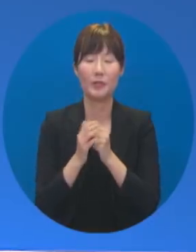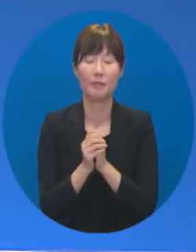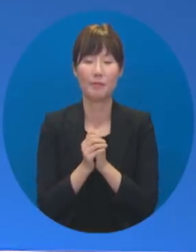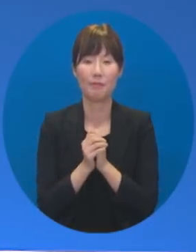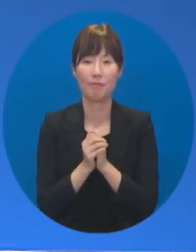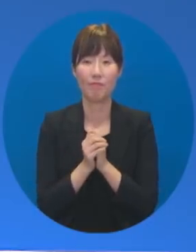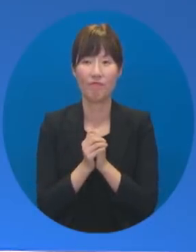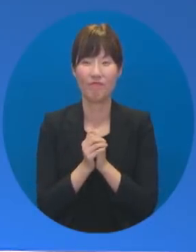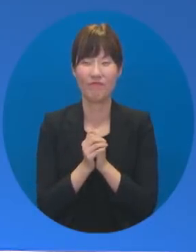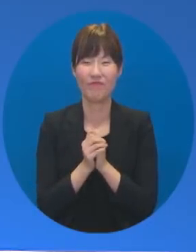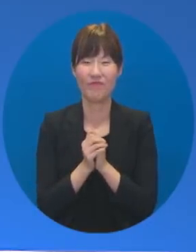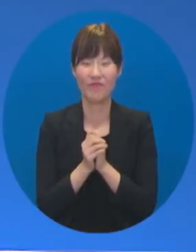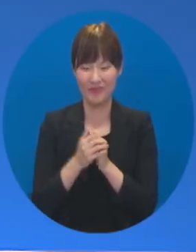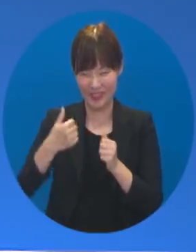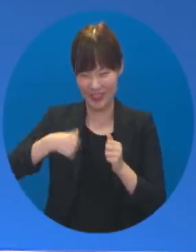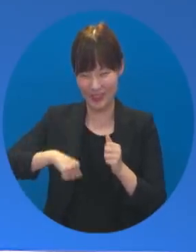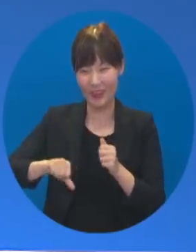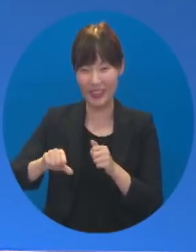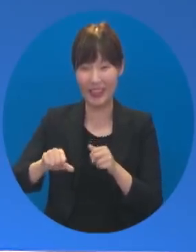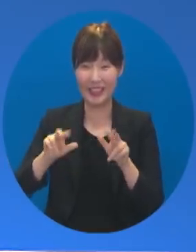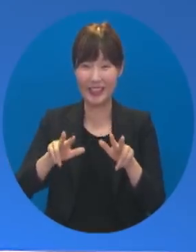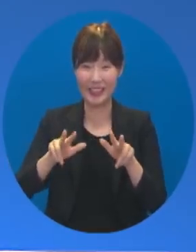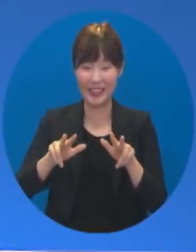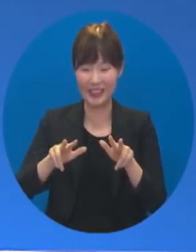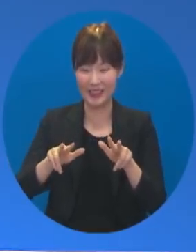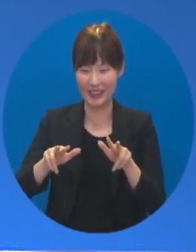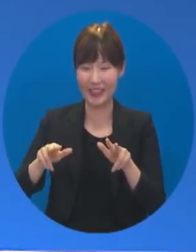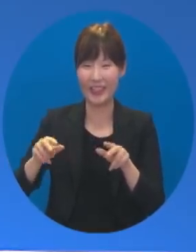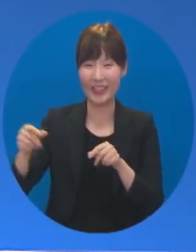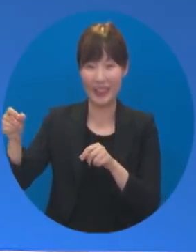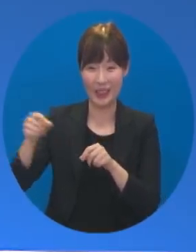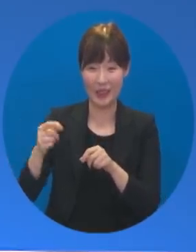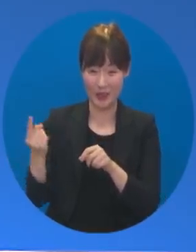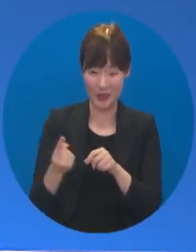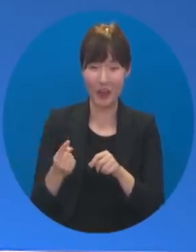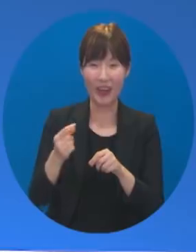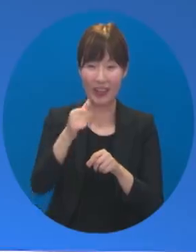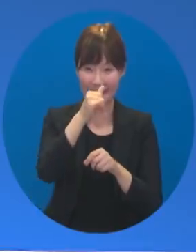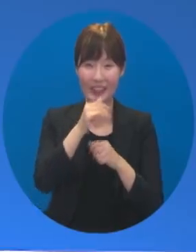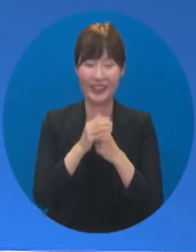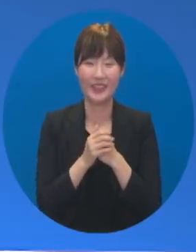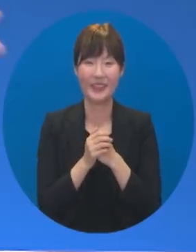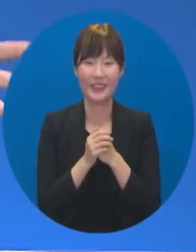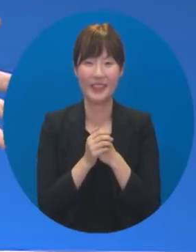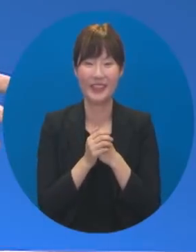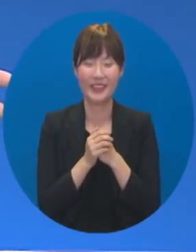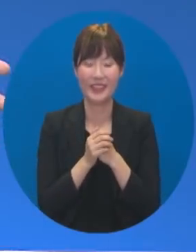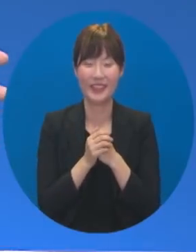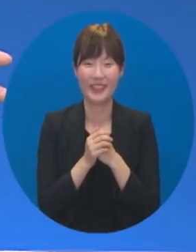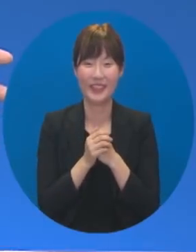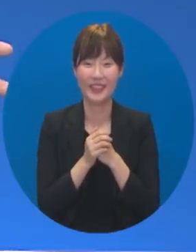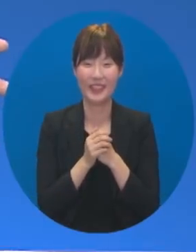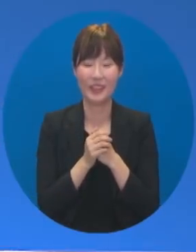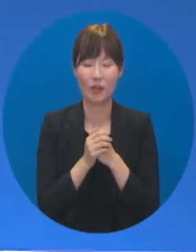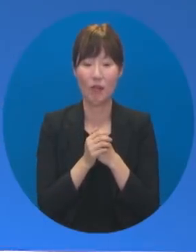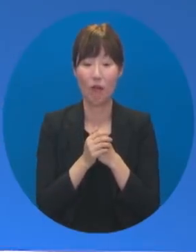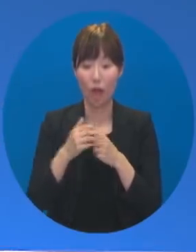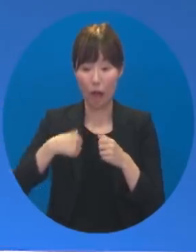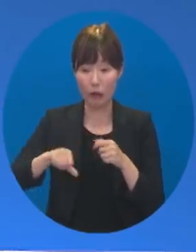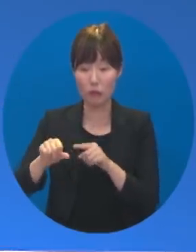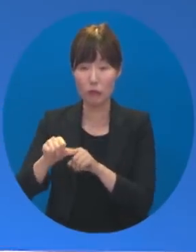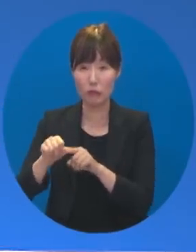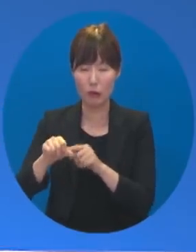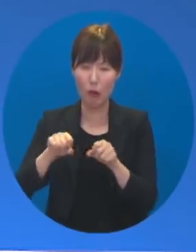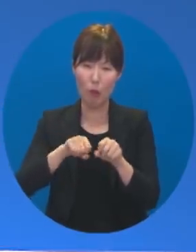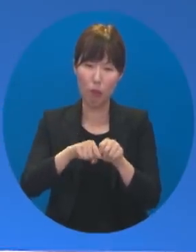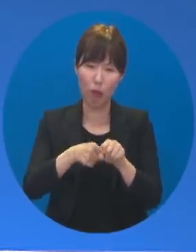원기가 와 있어 너무 미안한데 원기가 하나님의 무슨 벌을 받아서 혹은